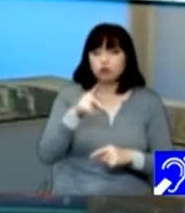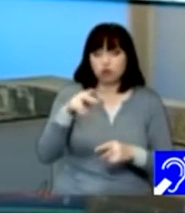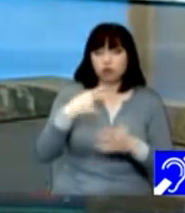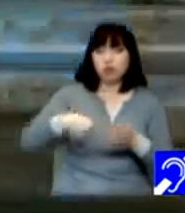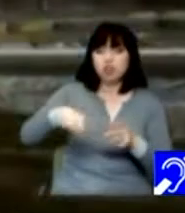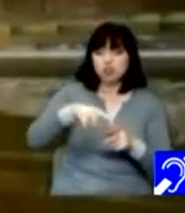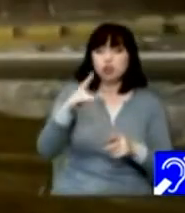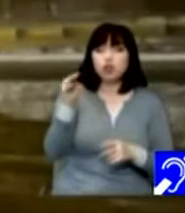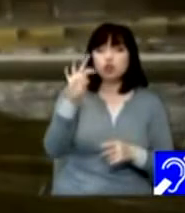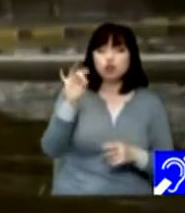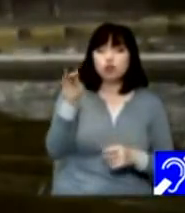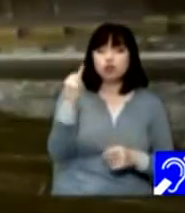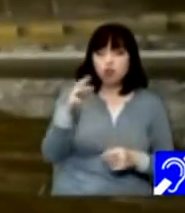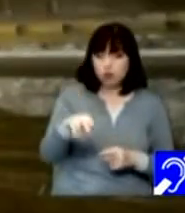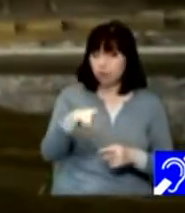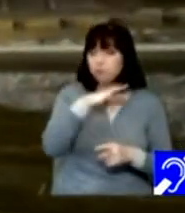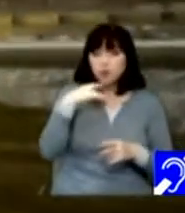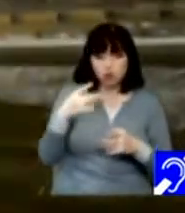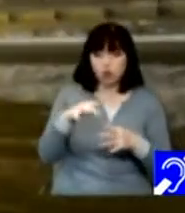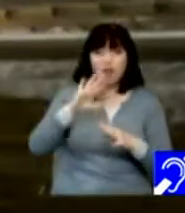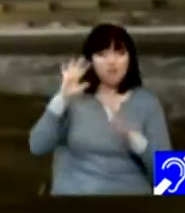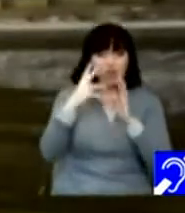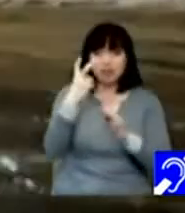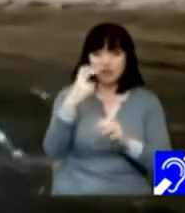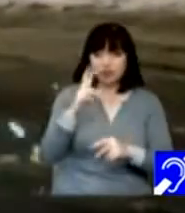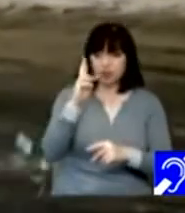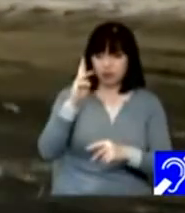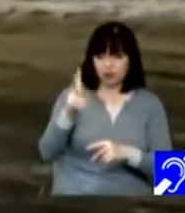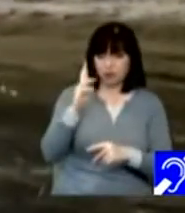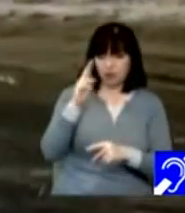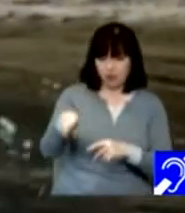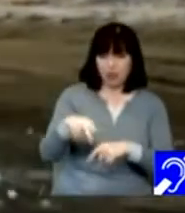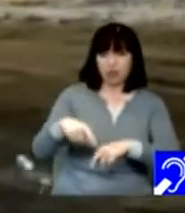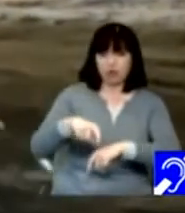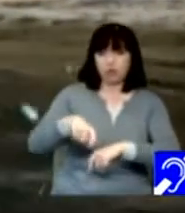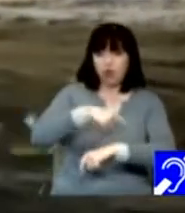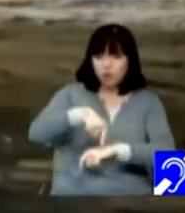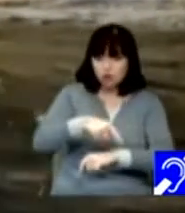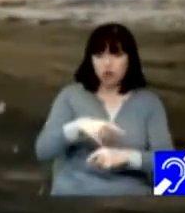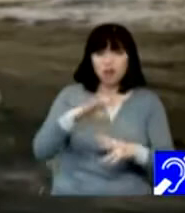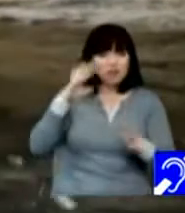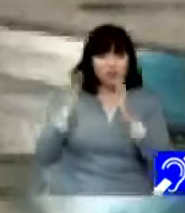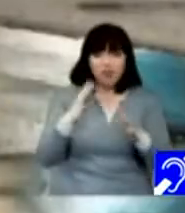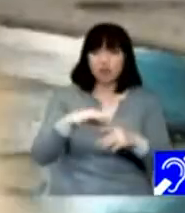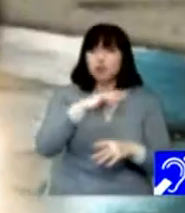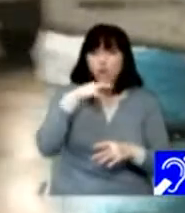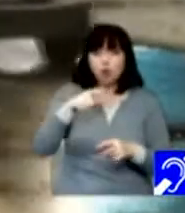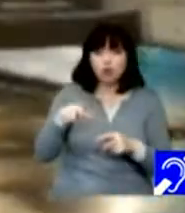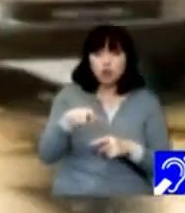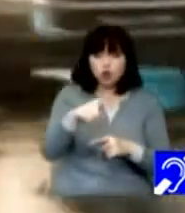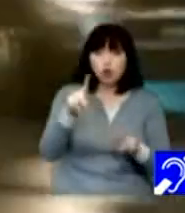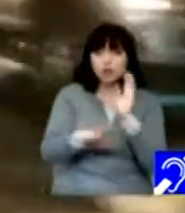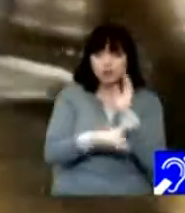în rafale cu peste 200 de kilometri pe oră. Sunt avariate rețelele de energie electrică și mii de drumuri sunt blocate de